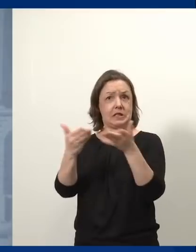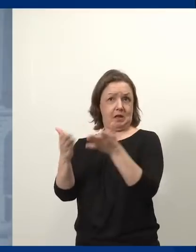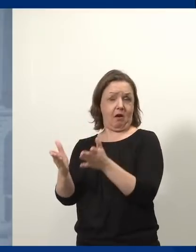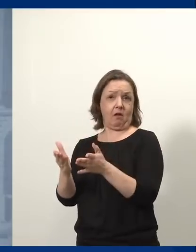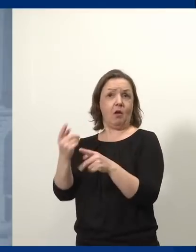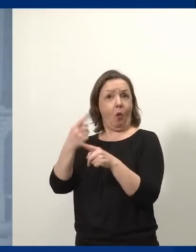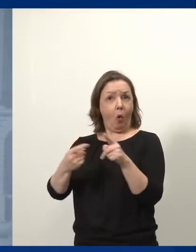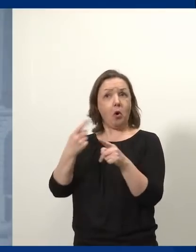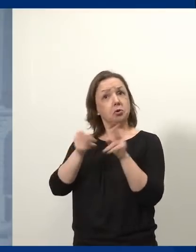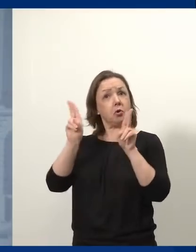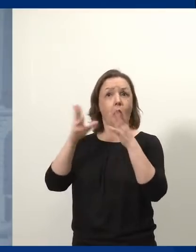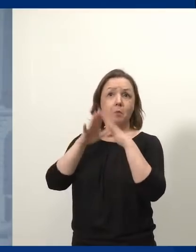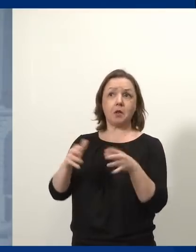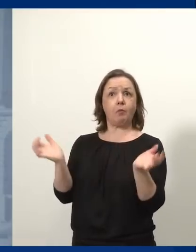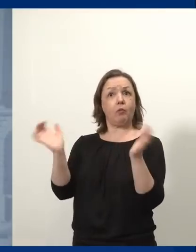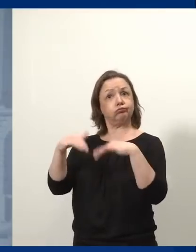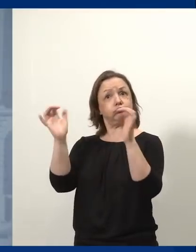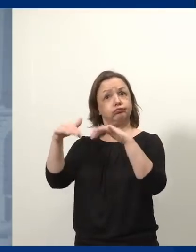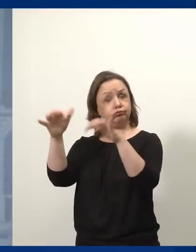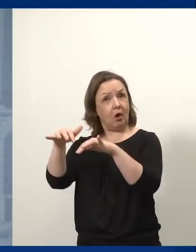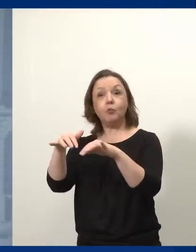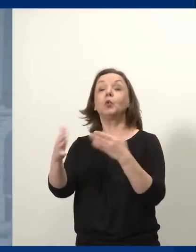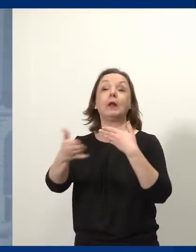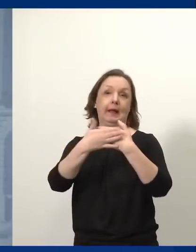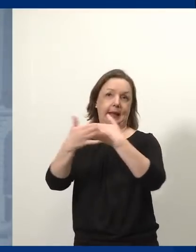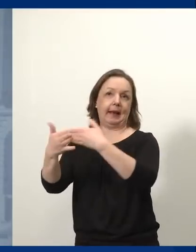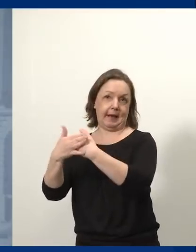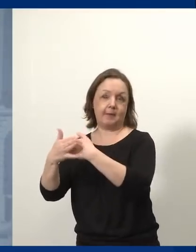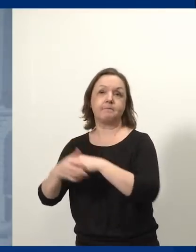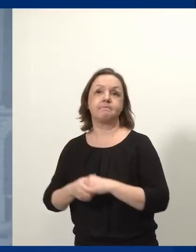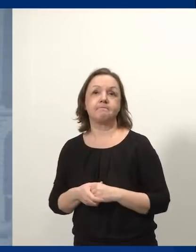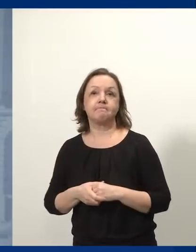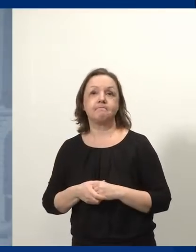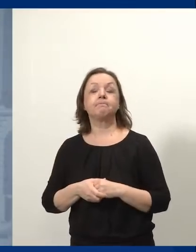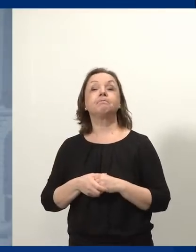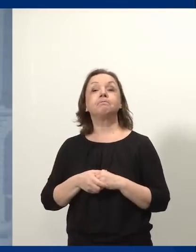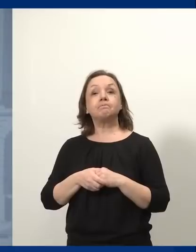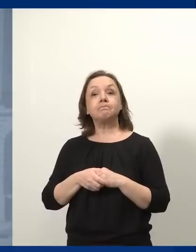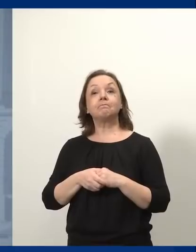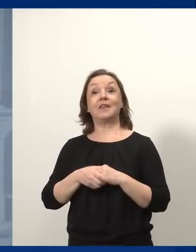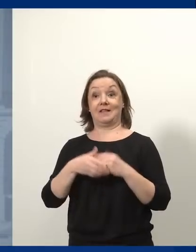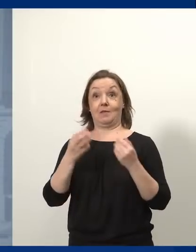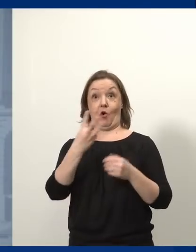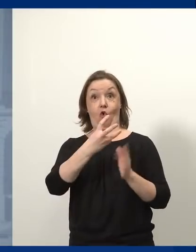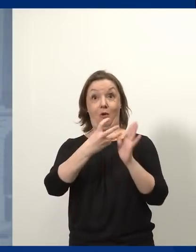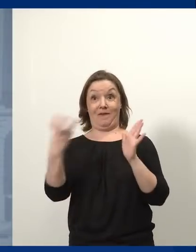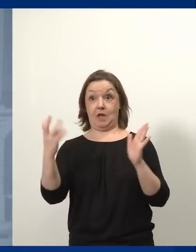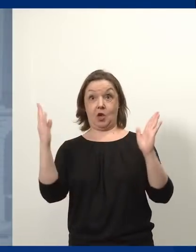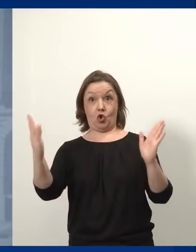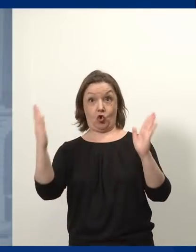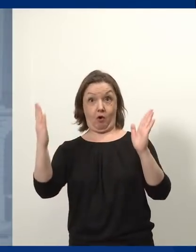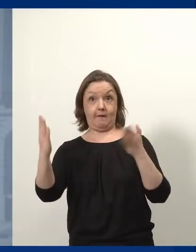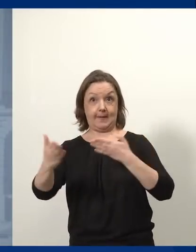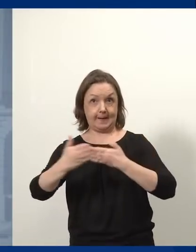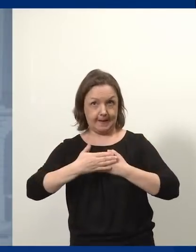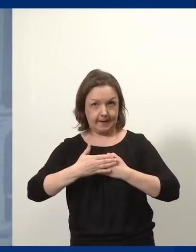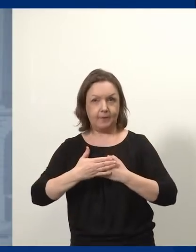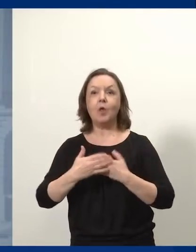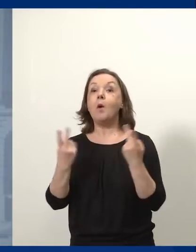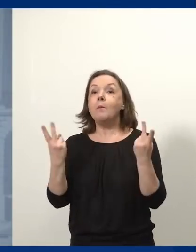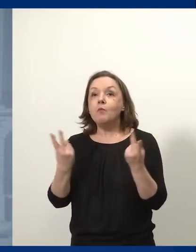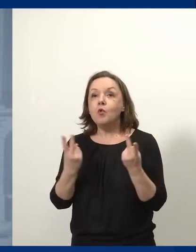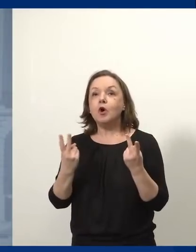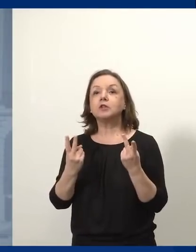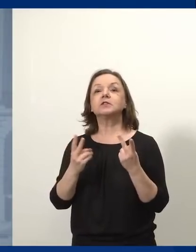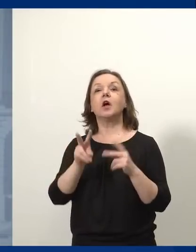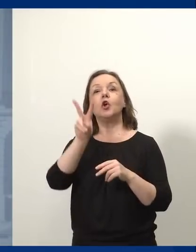muutoin olisi ihmisiä. Eli nämä julkiset tilat ovat jo tällä hetkellä kiinni ja nämä ovat tämän ajanjakson kiinni. Sen lisäksi meillä siirtyy